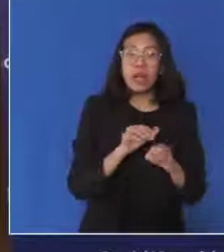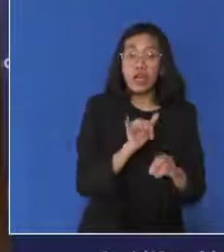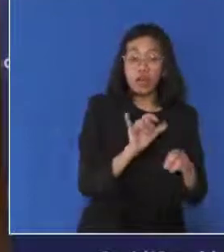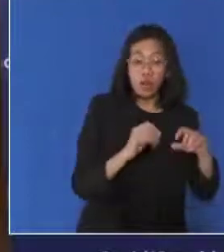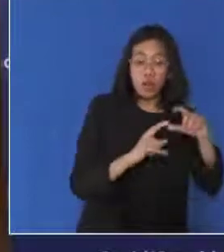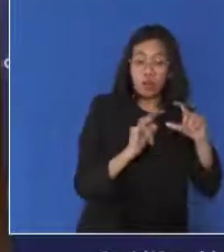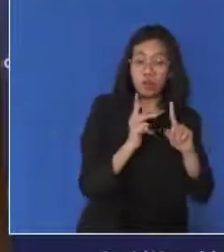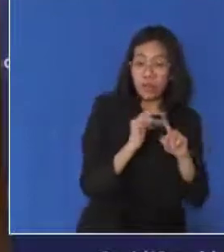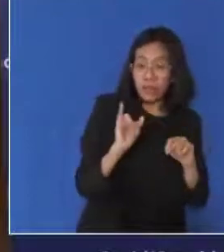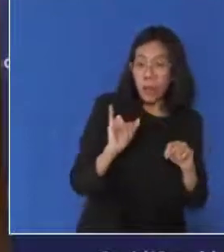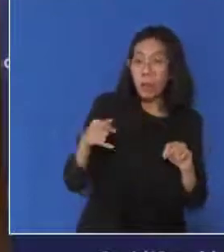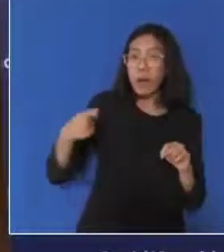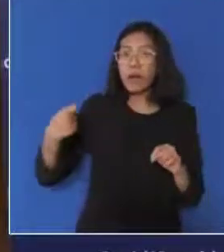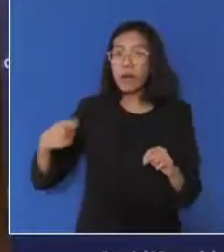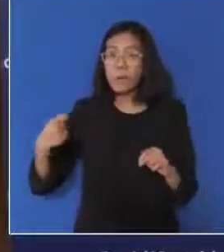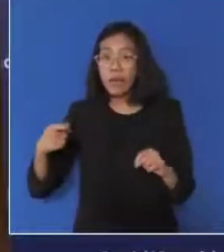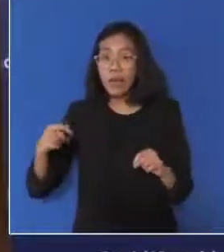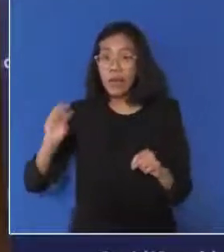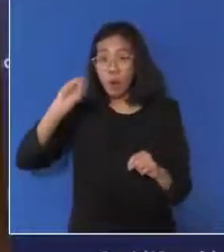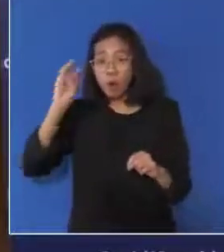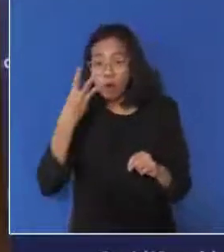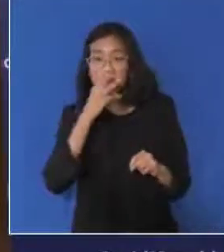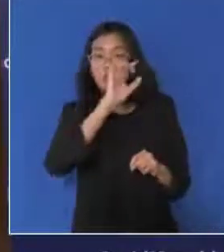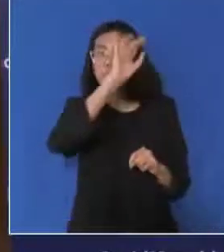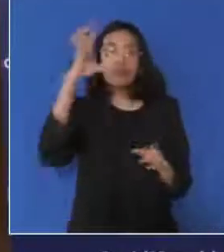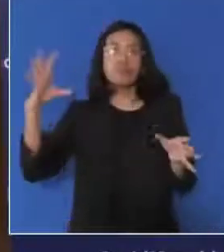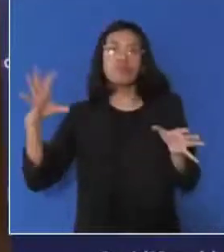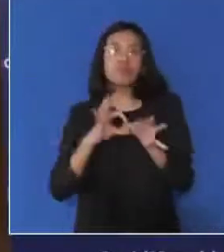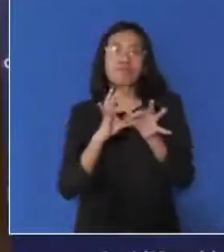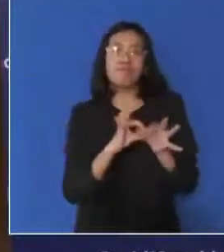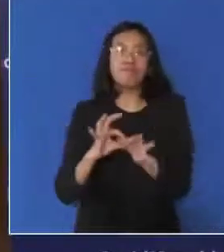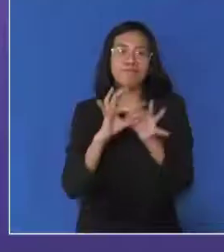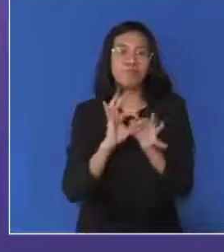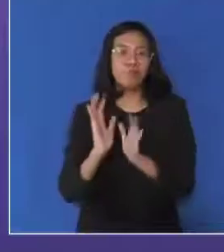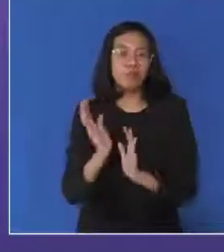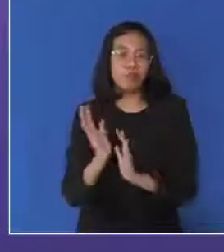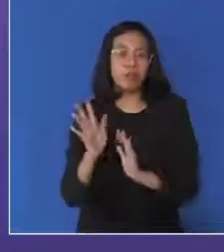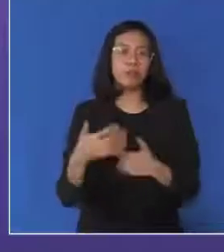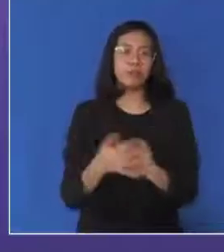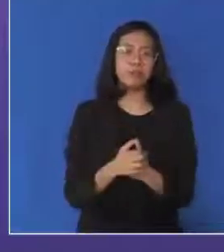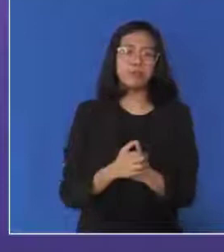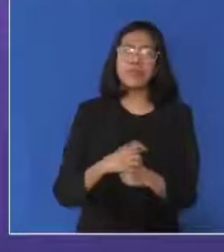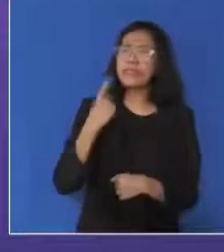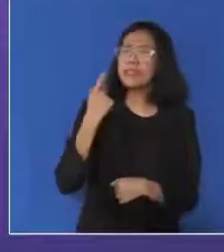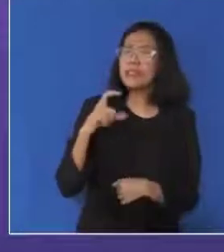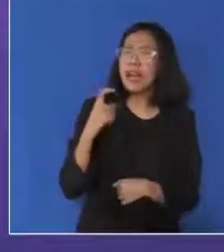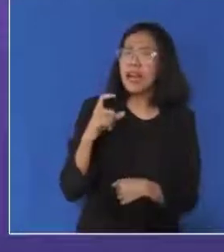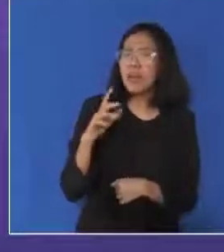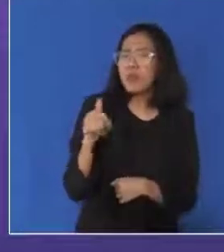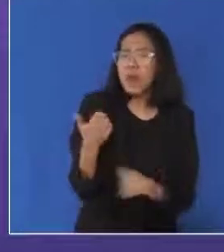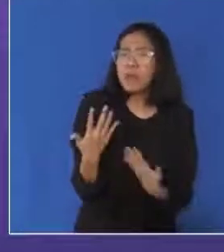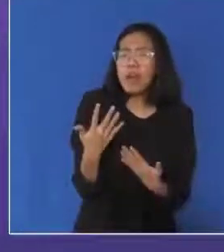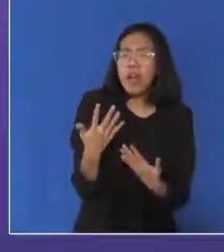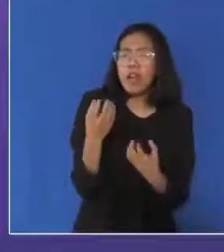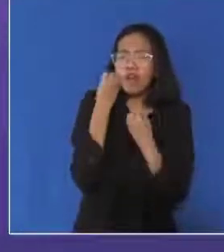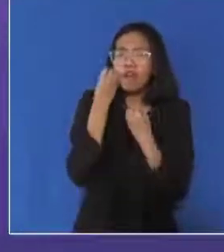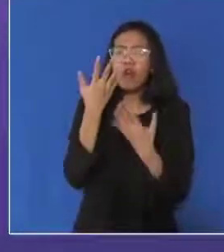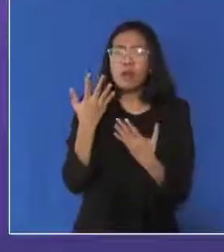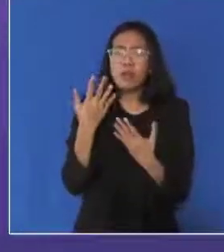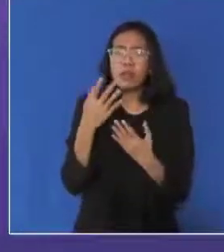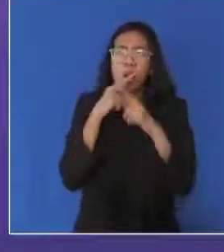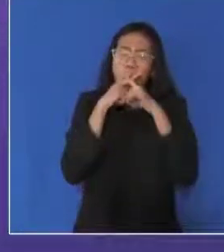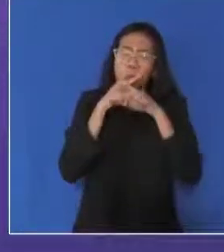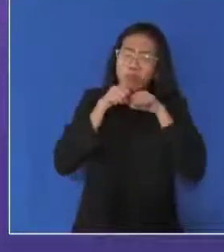dan Informatika juga dengan mavindo kita akan berdiskusi mengenai langkah-langkah yang bisa dilakukan serta apa yang harus dicegah